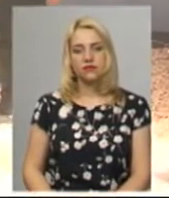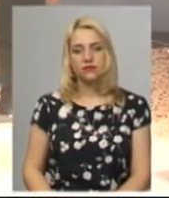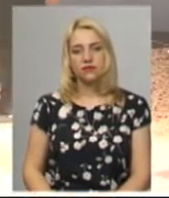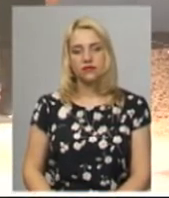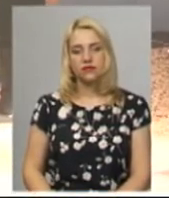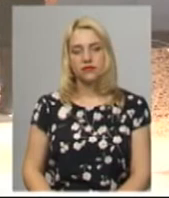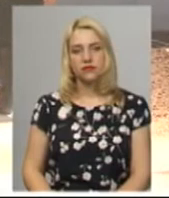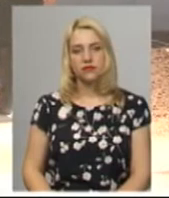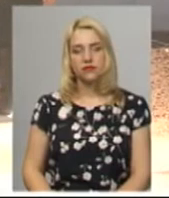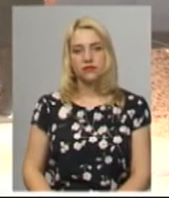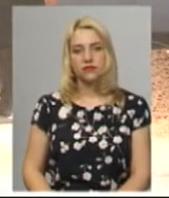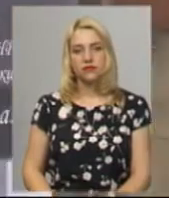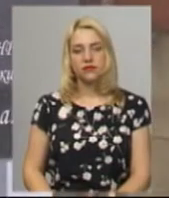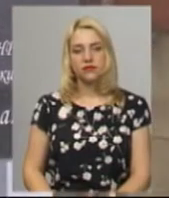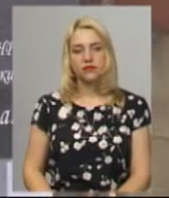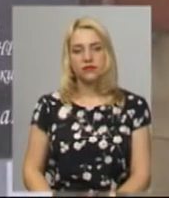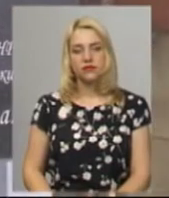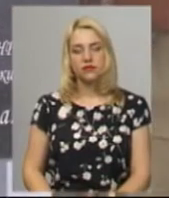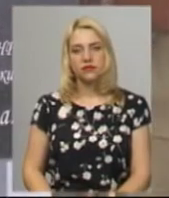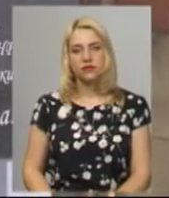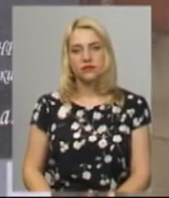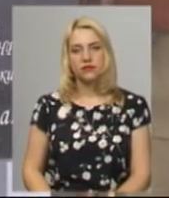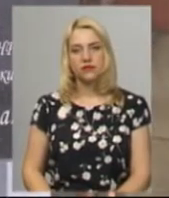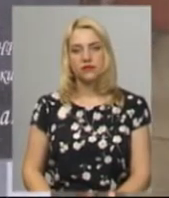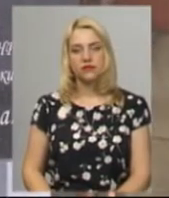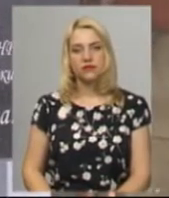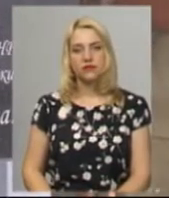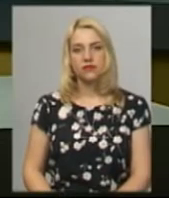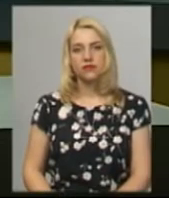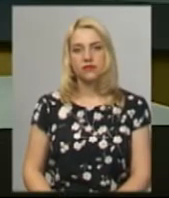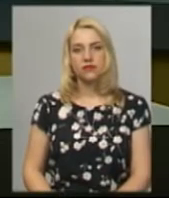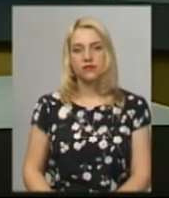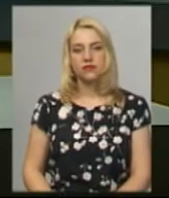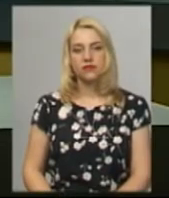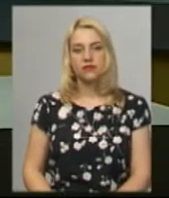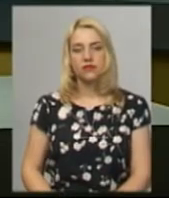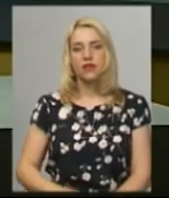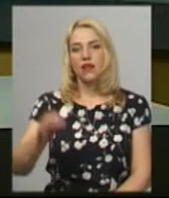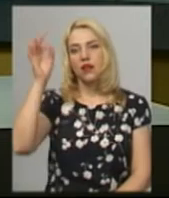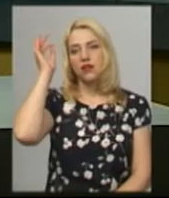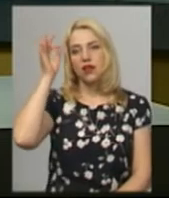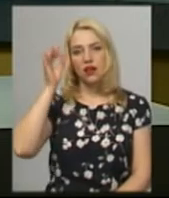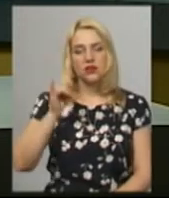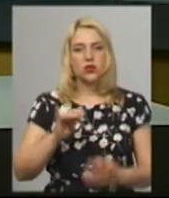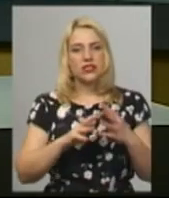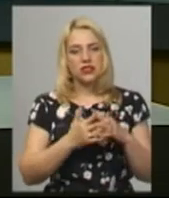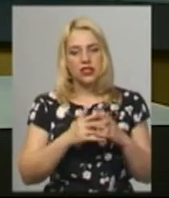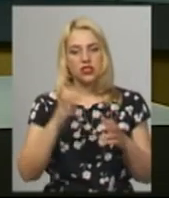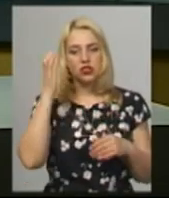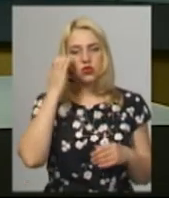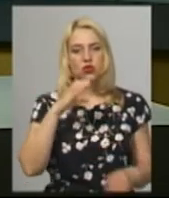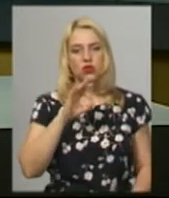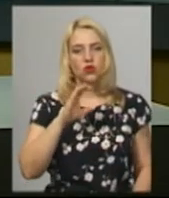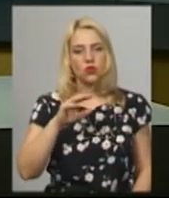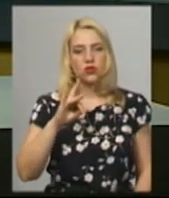бачив. Андрій Гуменний, Віктор Кривий. Новини на Суспільному. Хмельницький. Нагадаю, у селищі Чорний Острів пам'ятний